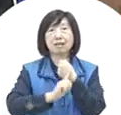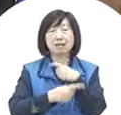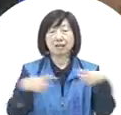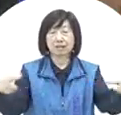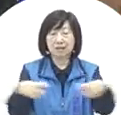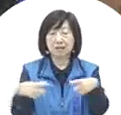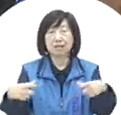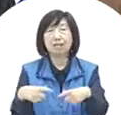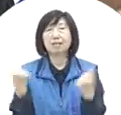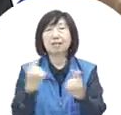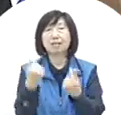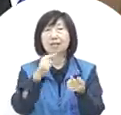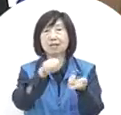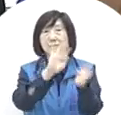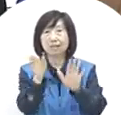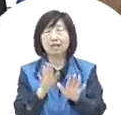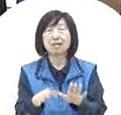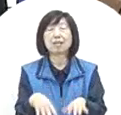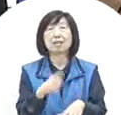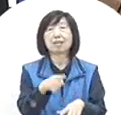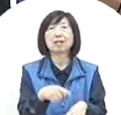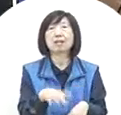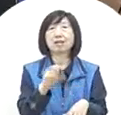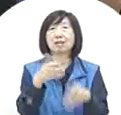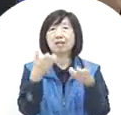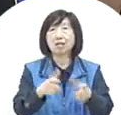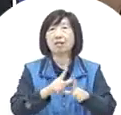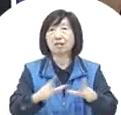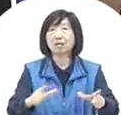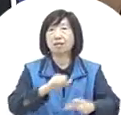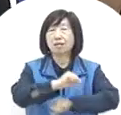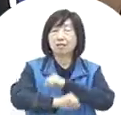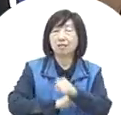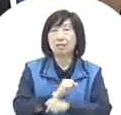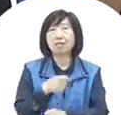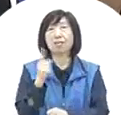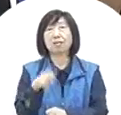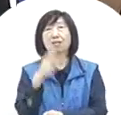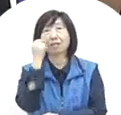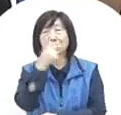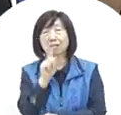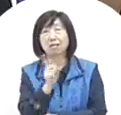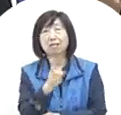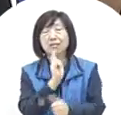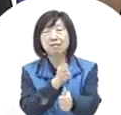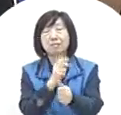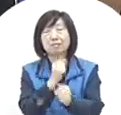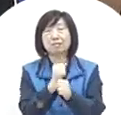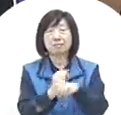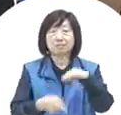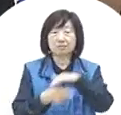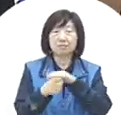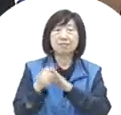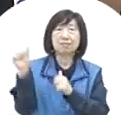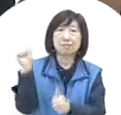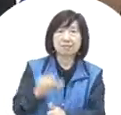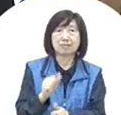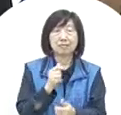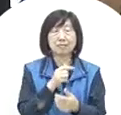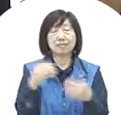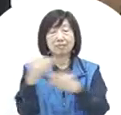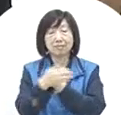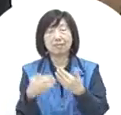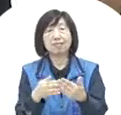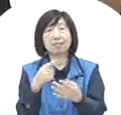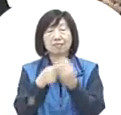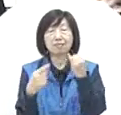况，包括他的重大辖区有没有重大的交通活动啦、特种勤务啦、或者违规执法、交通流量啦，还有是